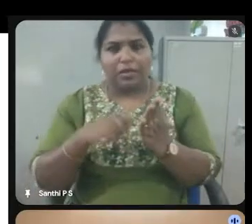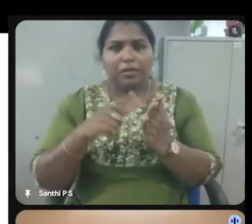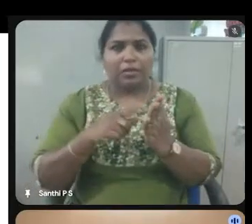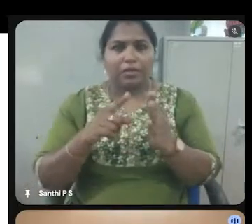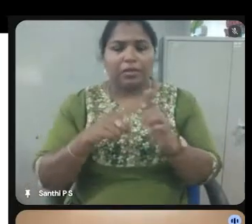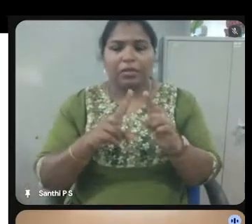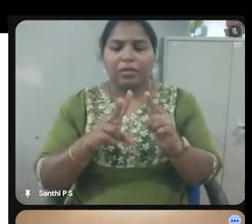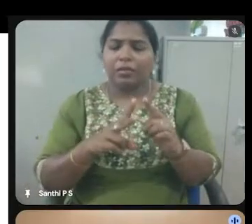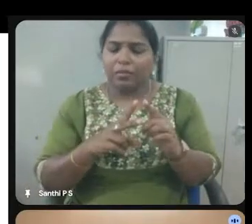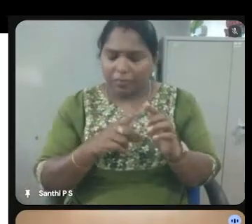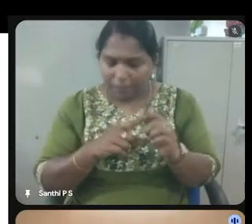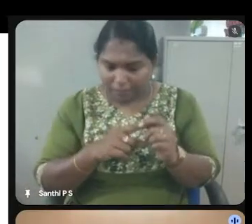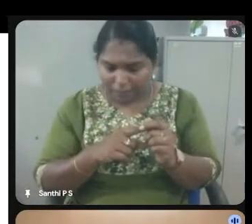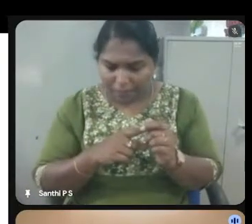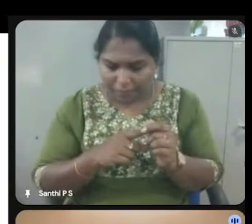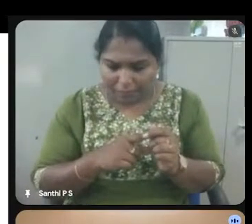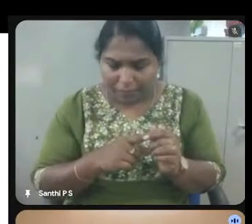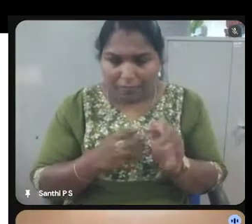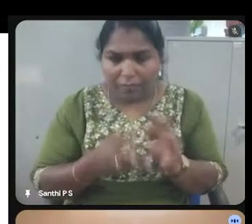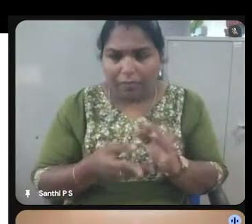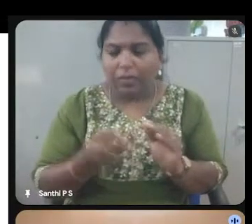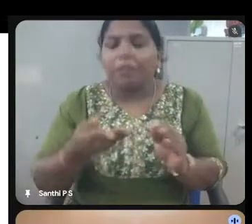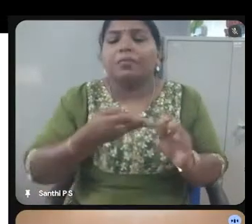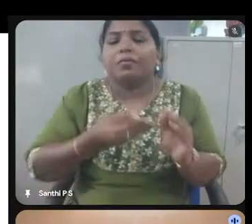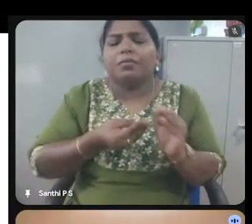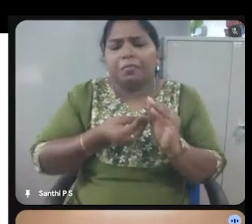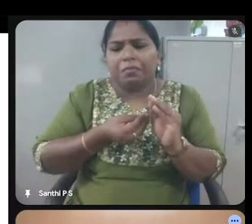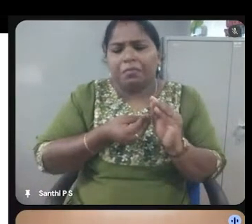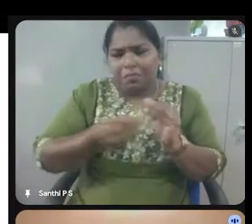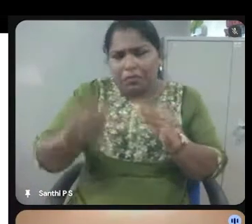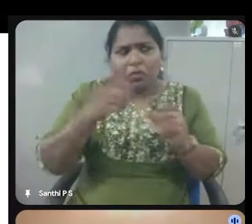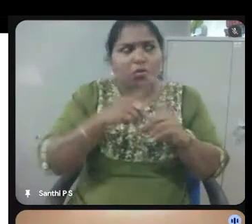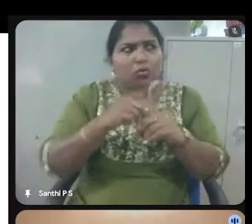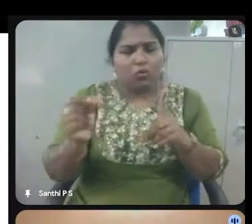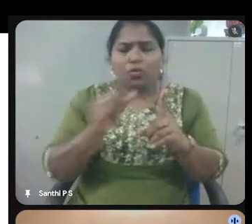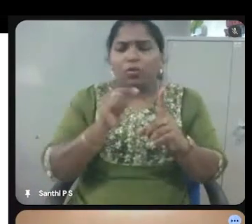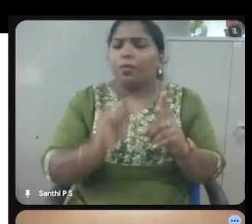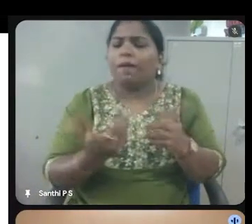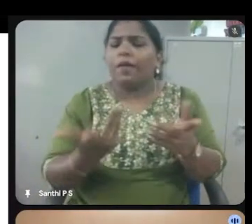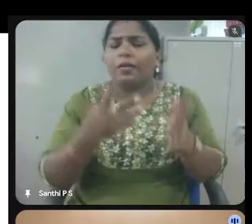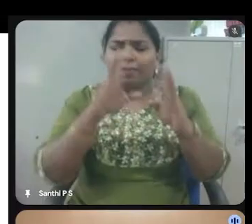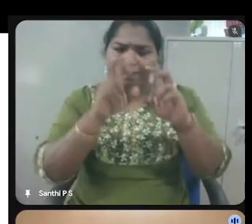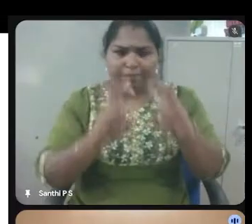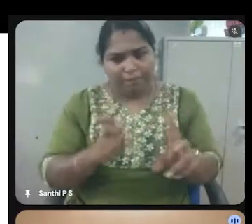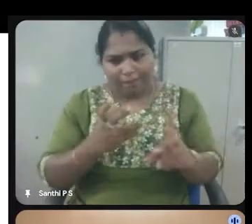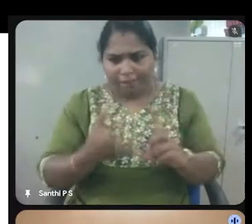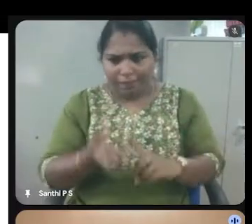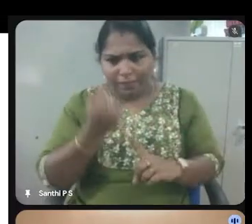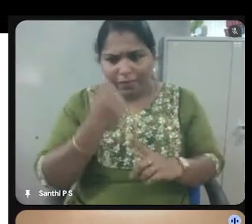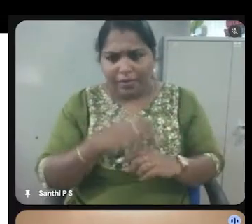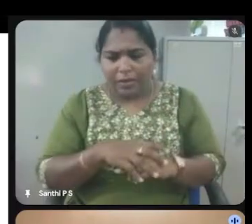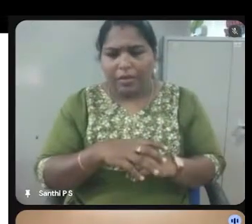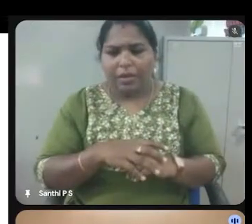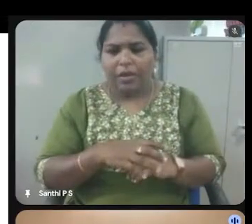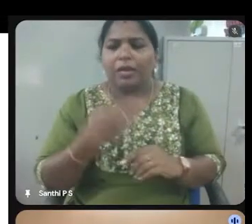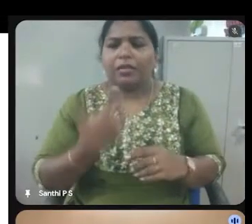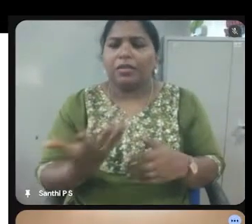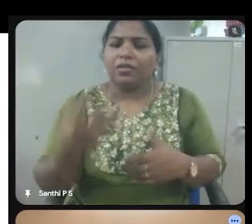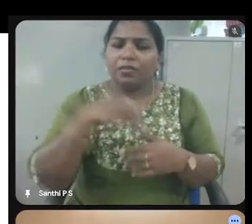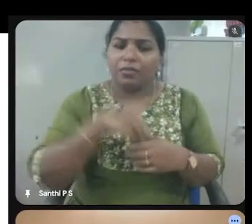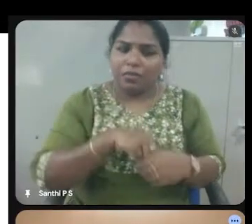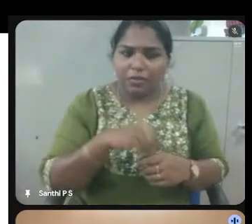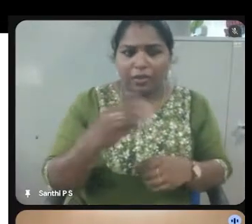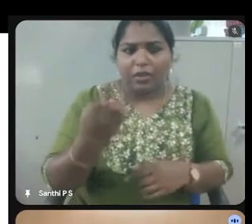അതുകൊണ്ട് നമ്മൾ കുറയ്ക്കണം എന്നും പറഞ്ഞു. അപ്പം ഈ അടുത്ത് ഞങ്ങൾ നടത്തിയൊരു പഠനത്തില് നമ്മൾ കണ്ടതെന്ന് വെച്ചാൽ നമ്മൾ അതിൽ പങ്കെടുത്ത കുട്ടികളിൽ